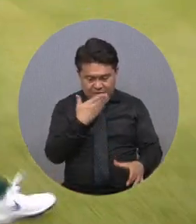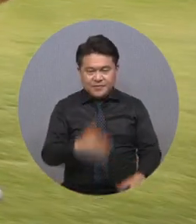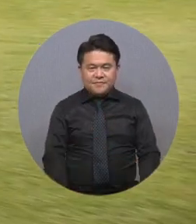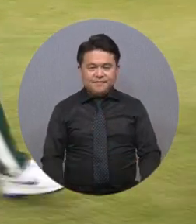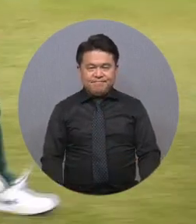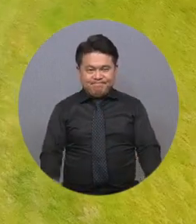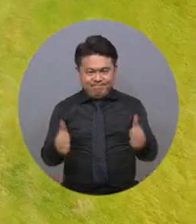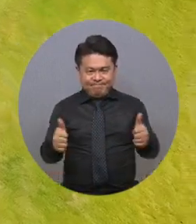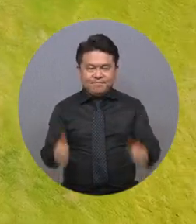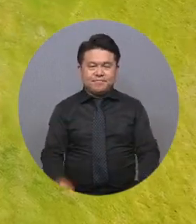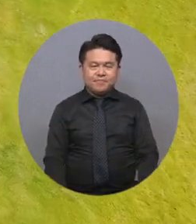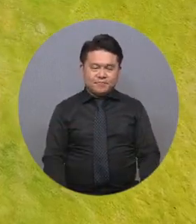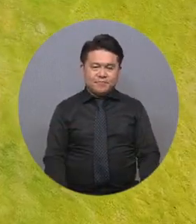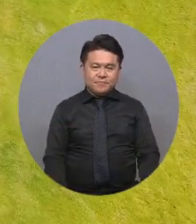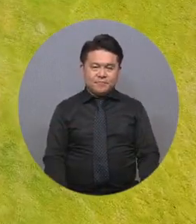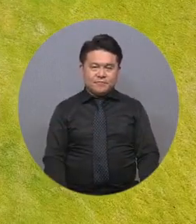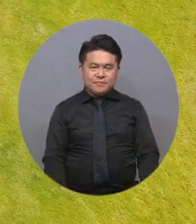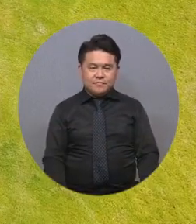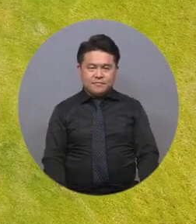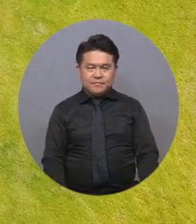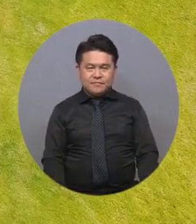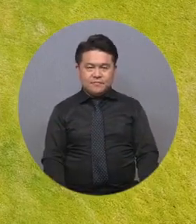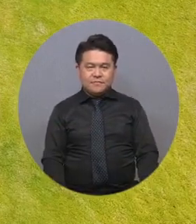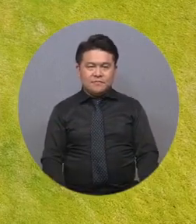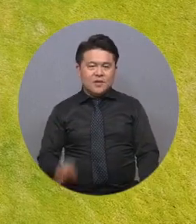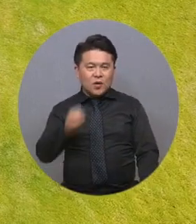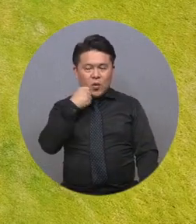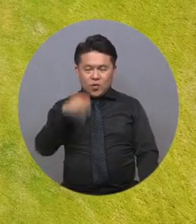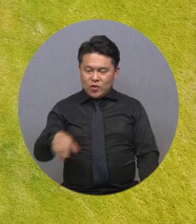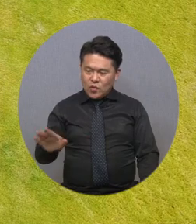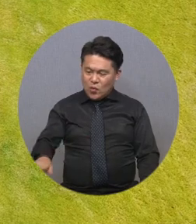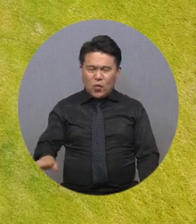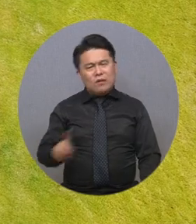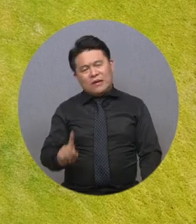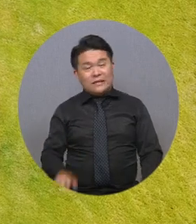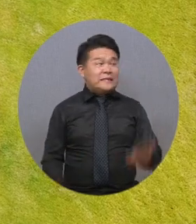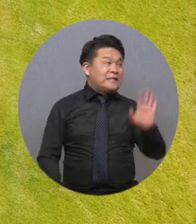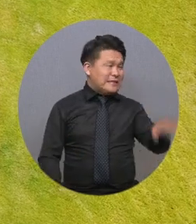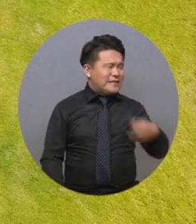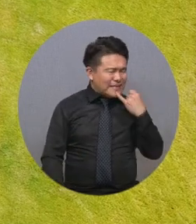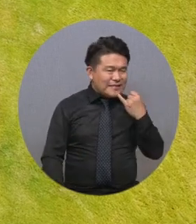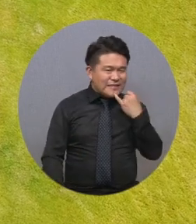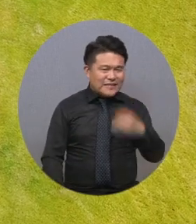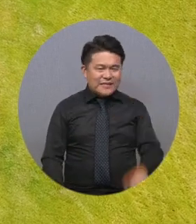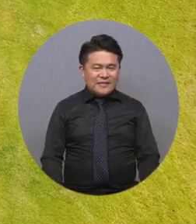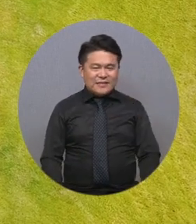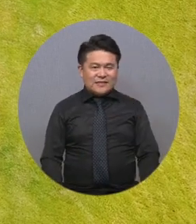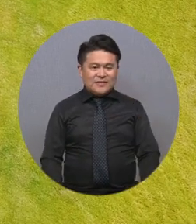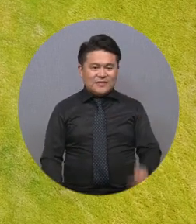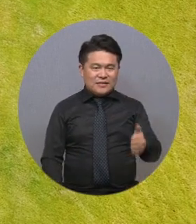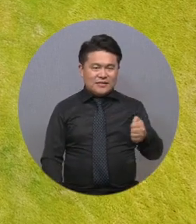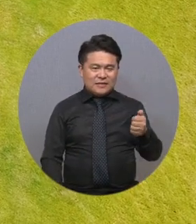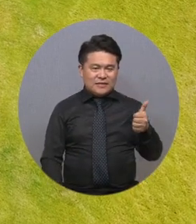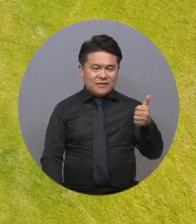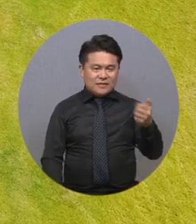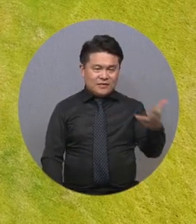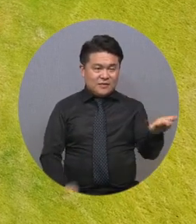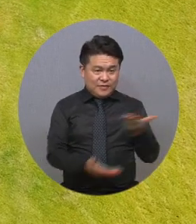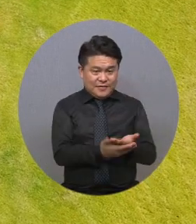나이스 나이스 되게 어려운 라인에 내가 떨어뜨려 놨어 괜찮아요 58도 주실래요? 우리 둘